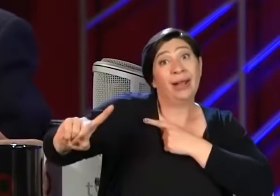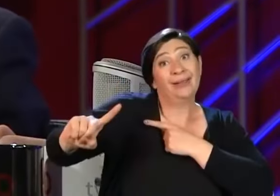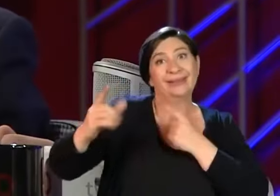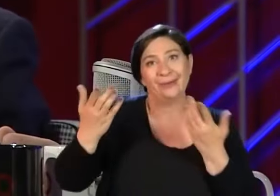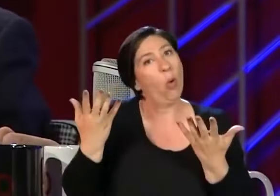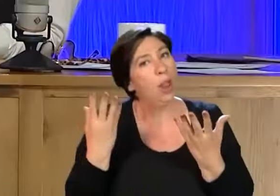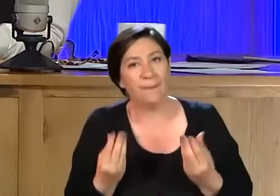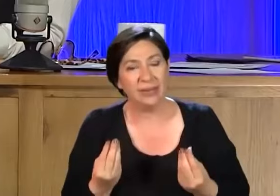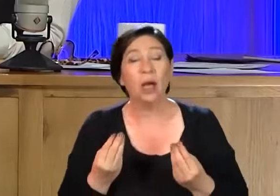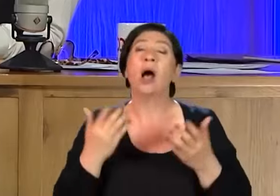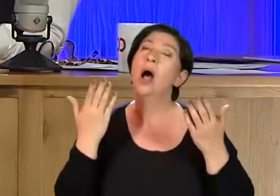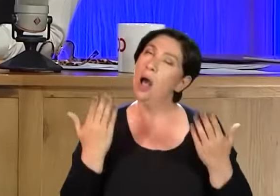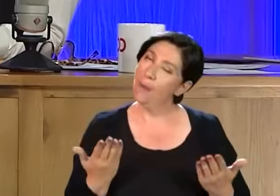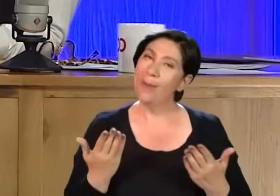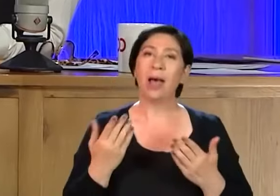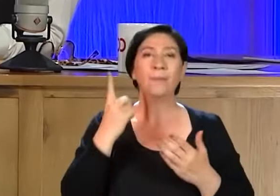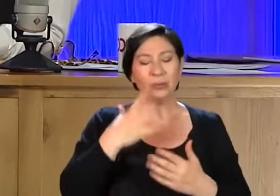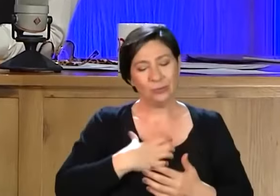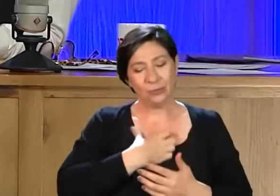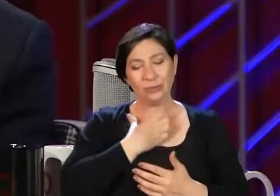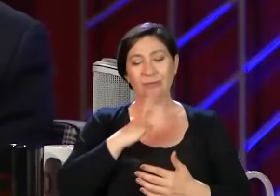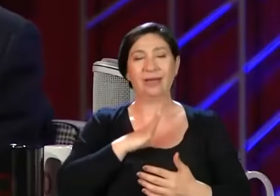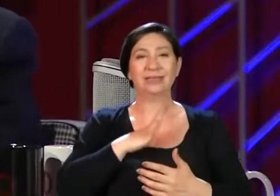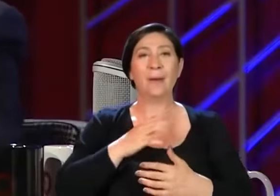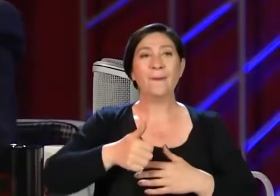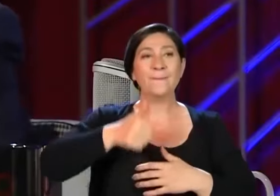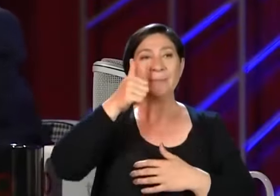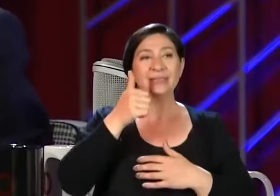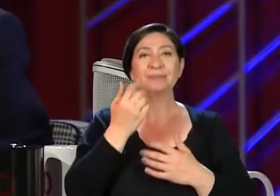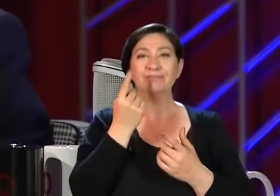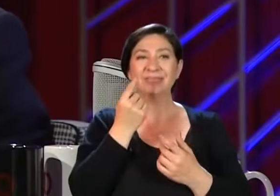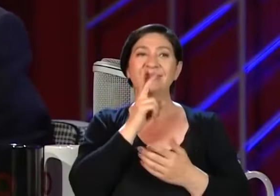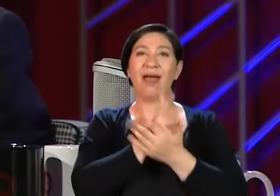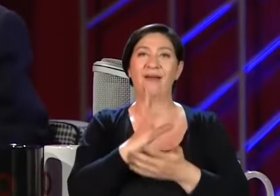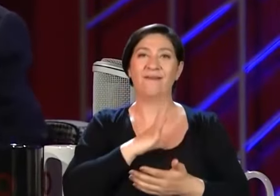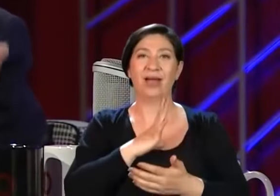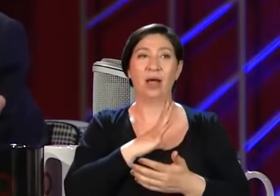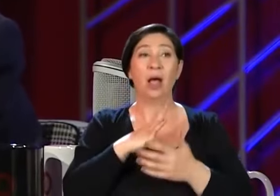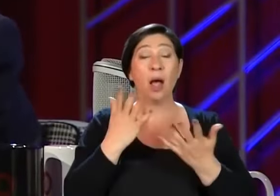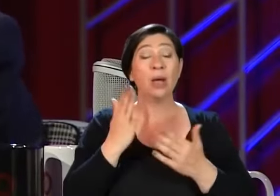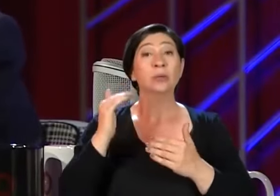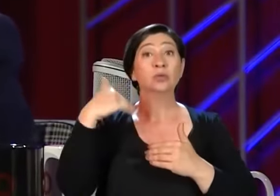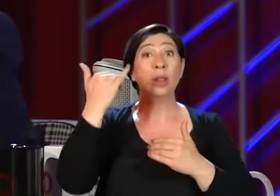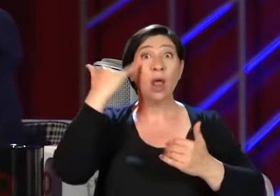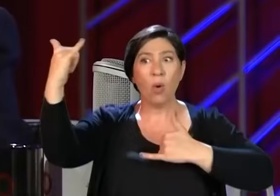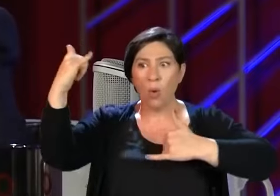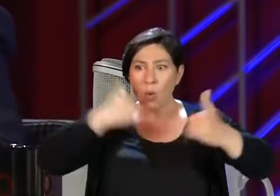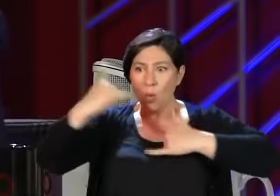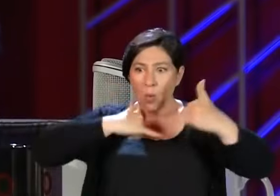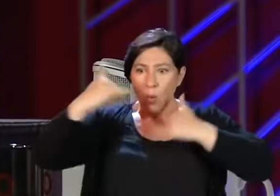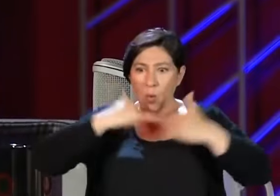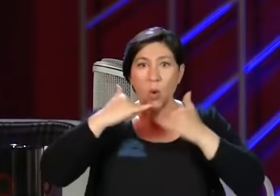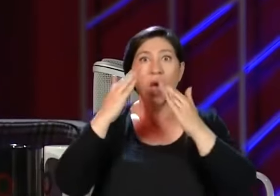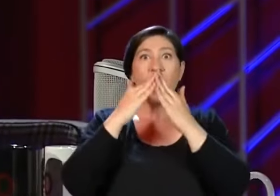vardı. Ama bir hüzün vardı, yani başkanı karşıladılar ama böyle bir karar var. Sonra gelen telefonlar,